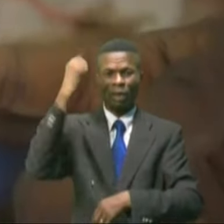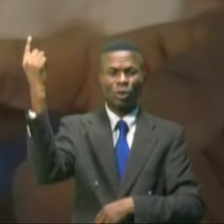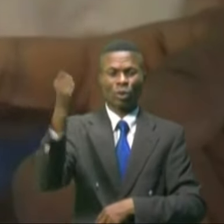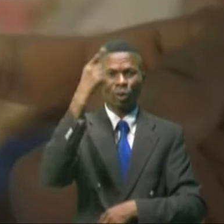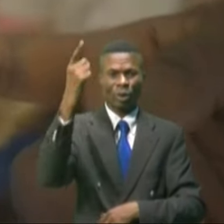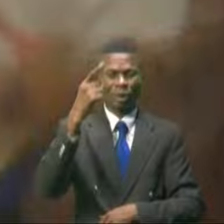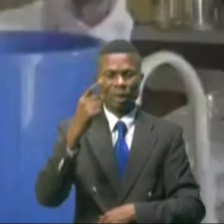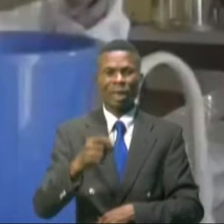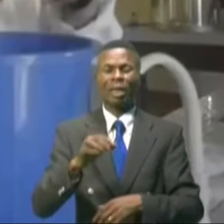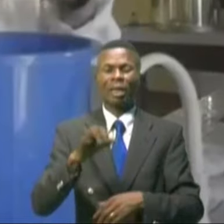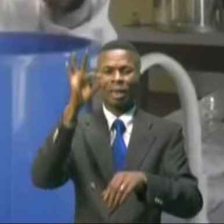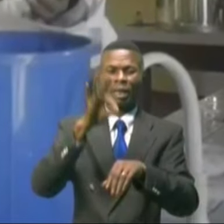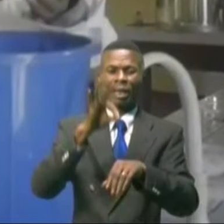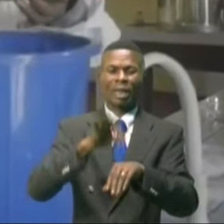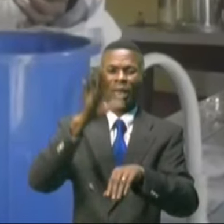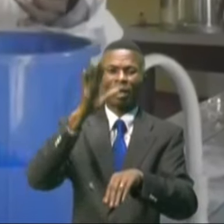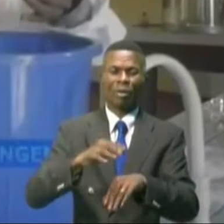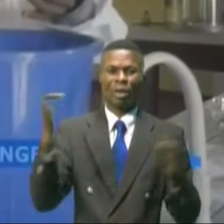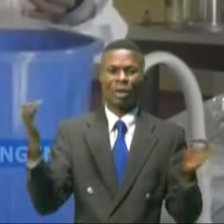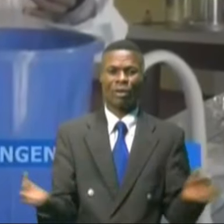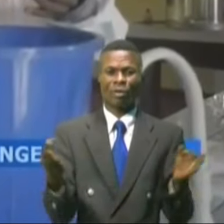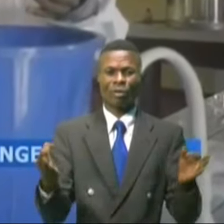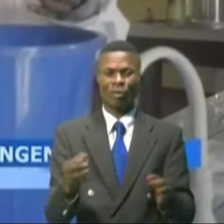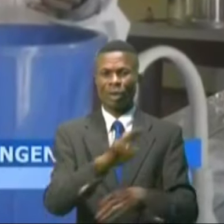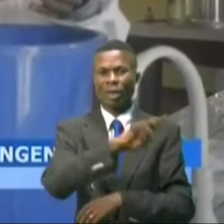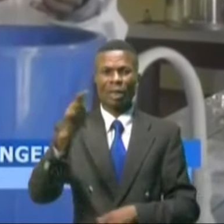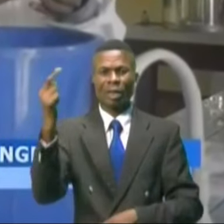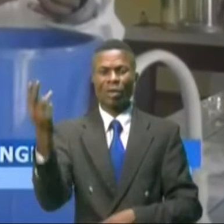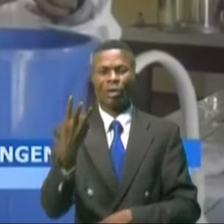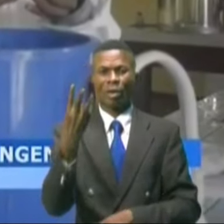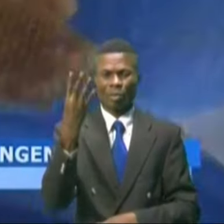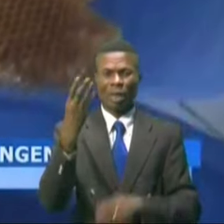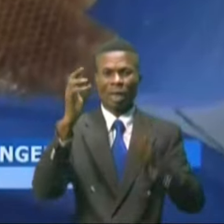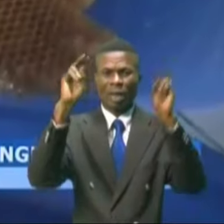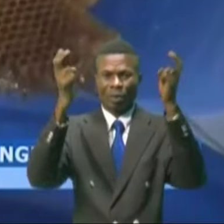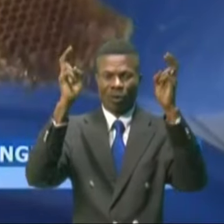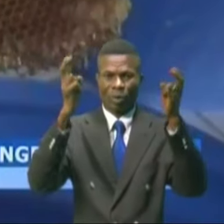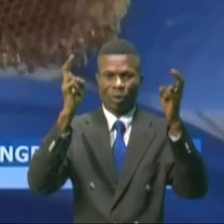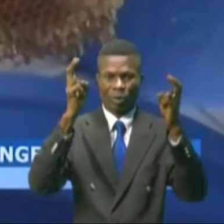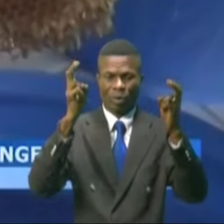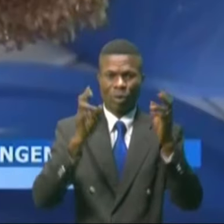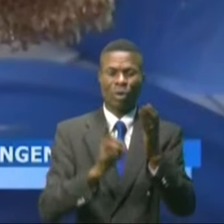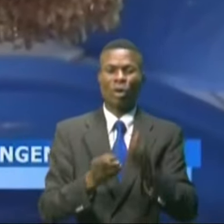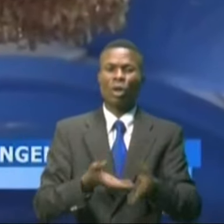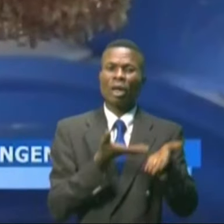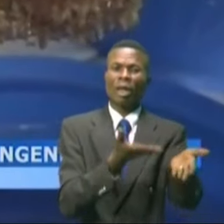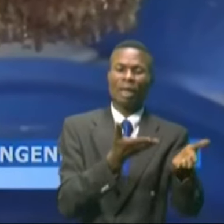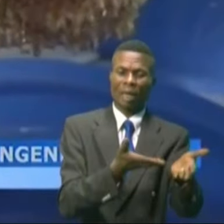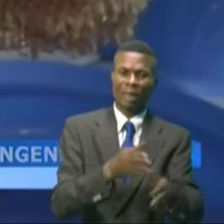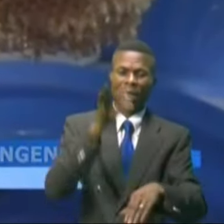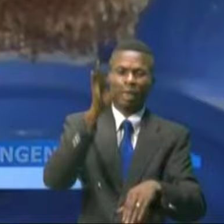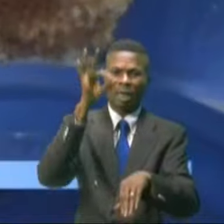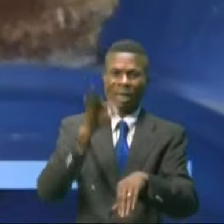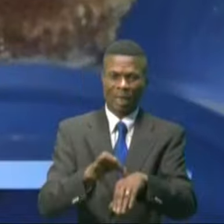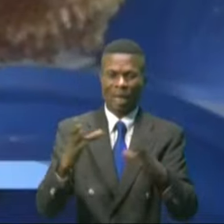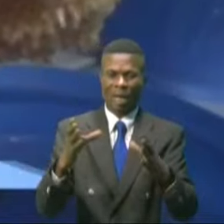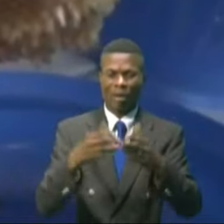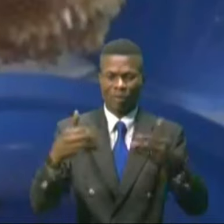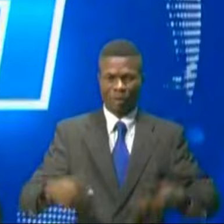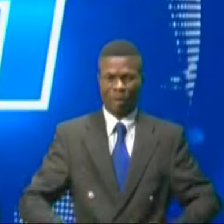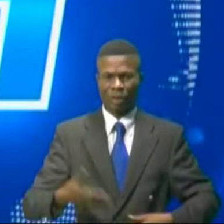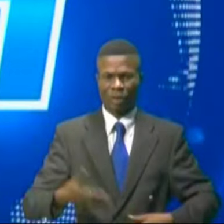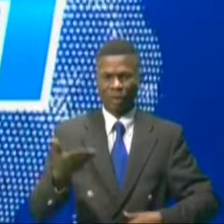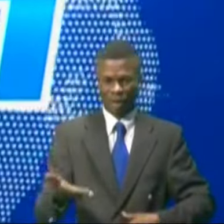des abeilles est célébré pour cette édition 2024 sous le thème « Volant au secours des abeilles avec les jeunes